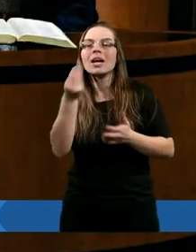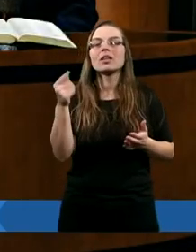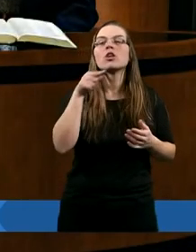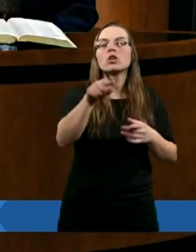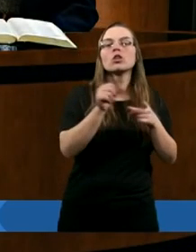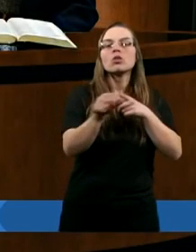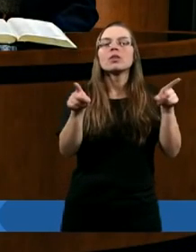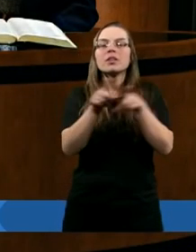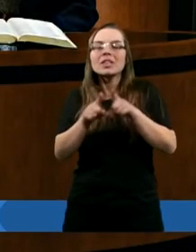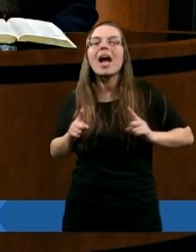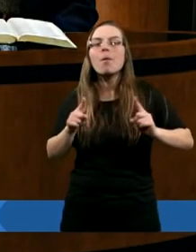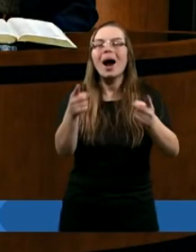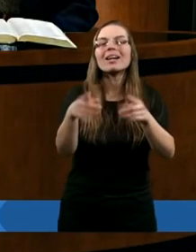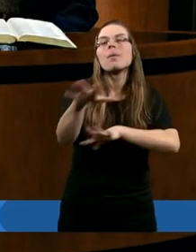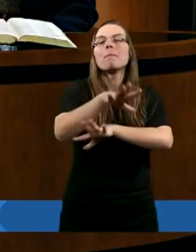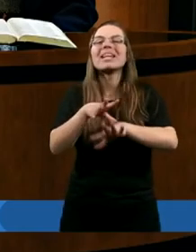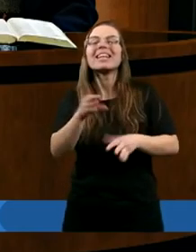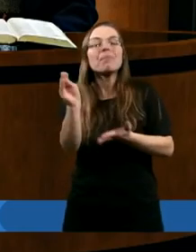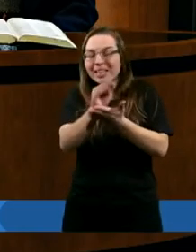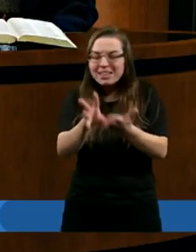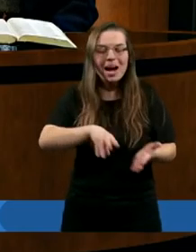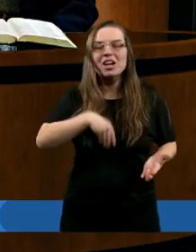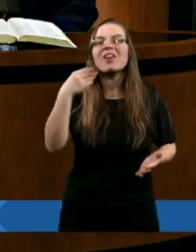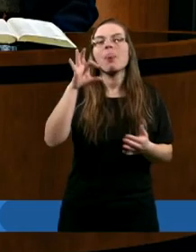jest główne działanie Ducha Świętego.